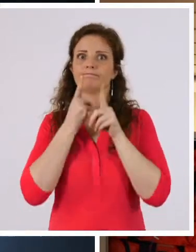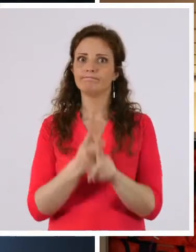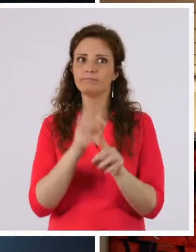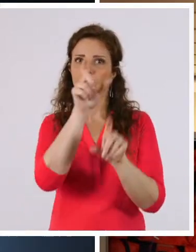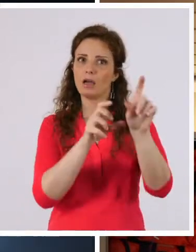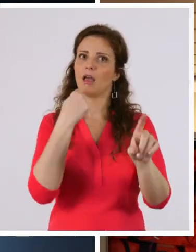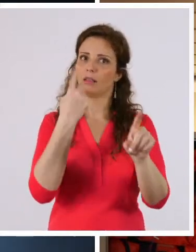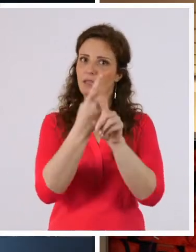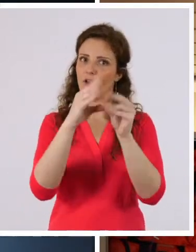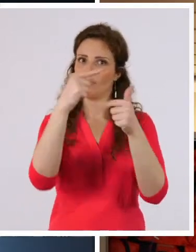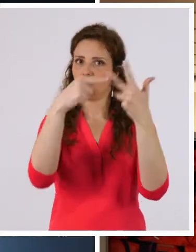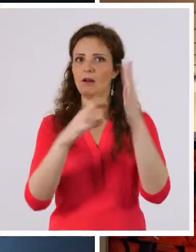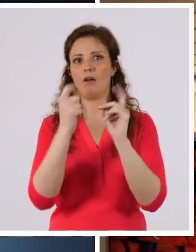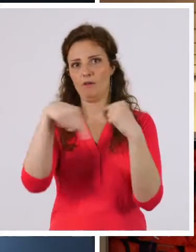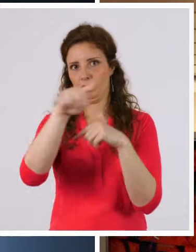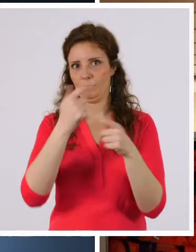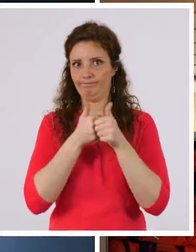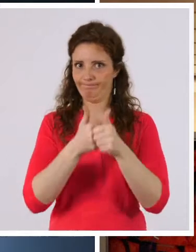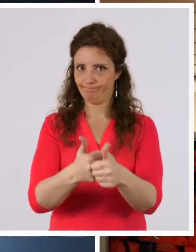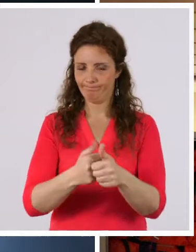atteniate agli ordini dell'equipaggio.